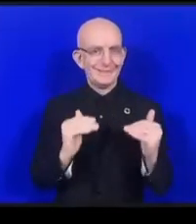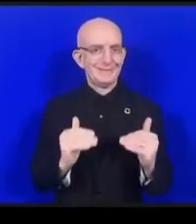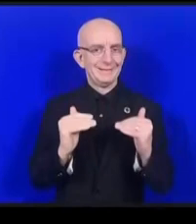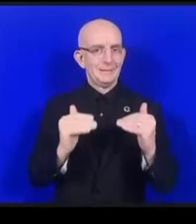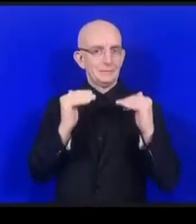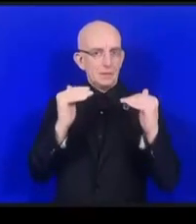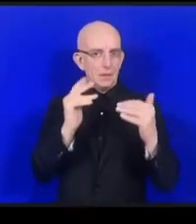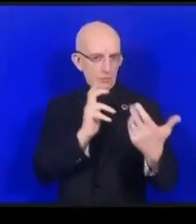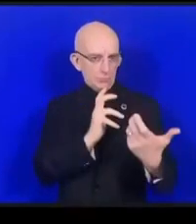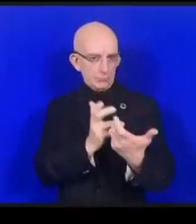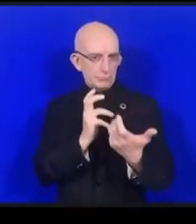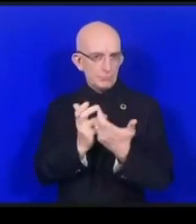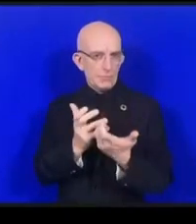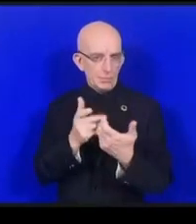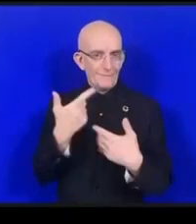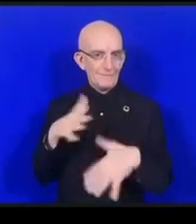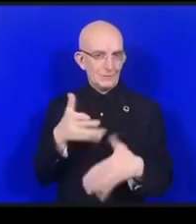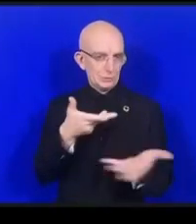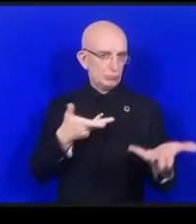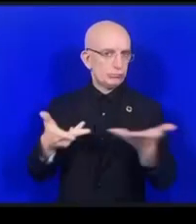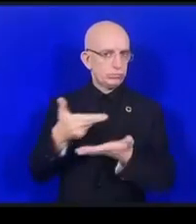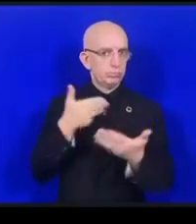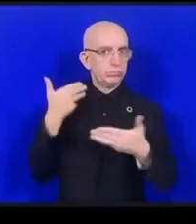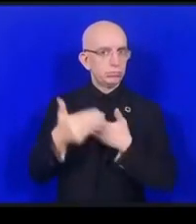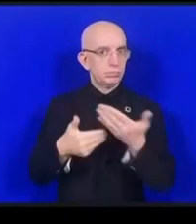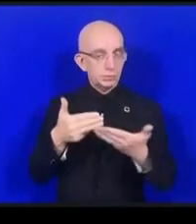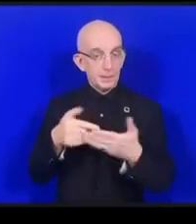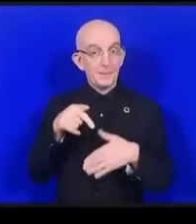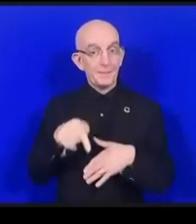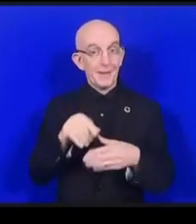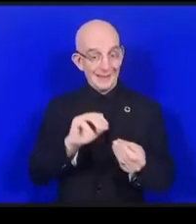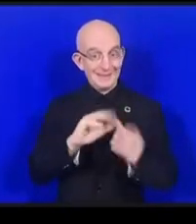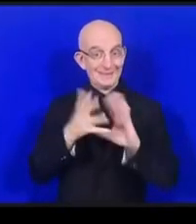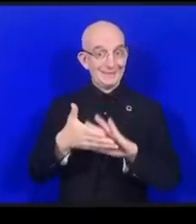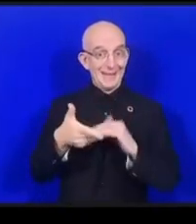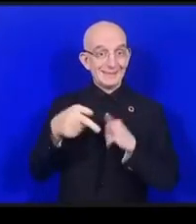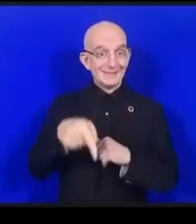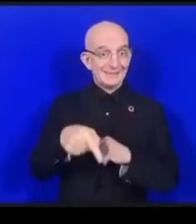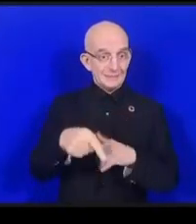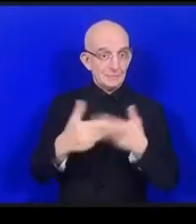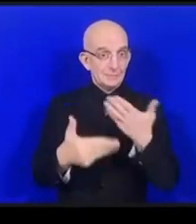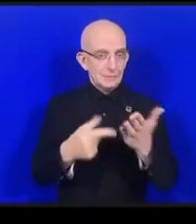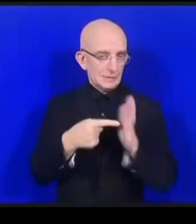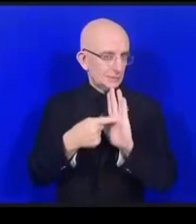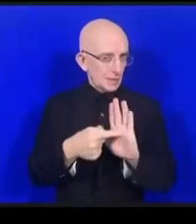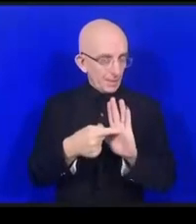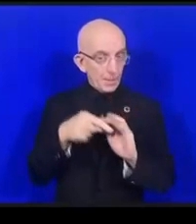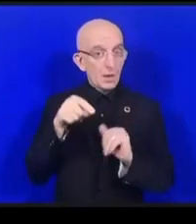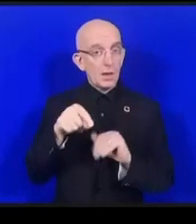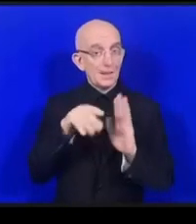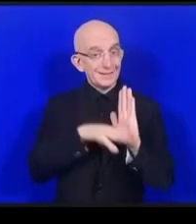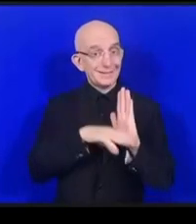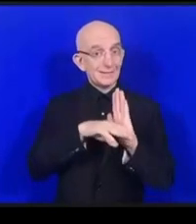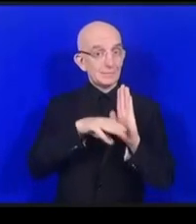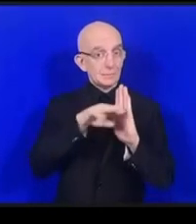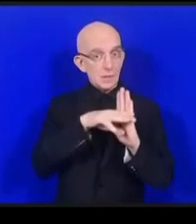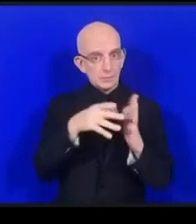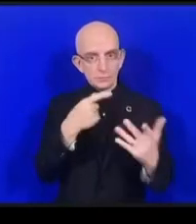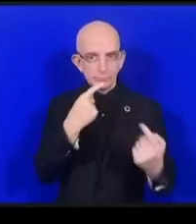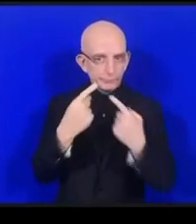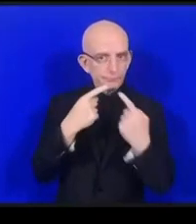вещей и ответить по вопросу стандартов Да действительно мы долж